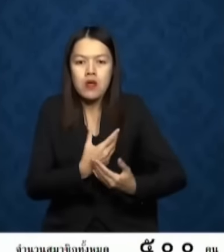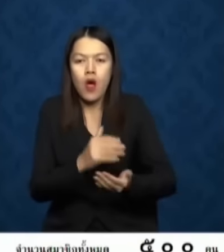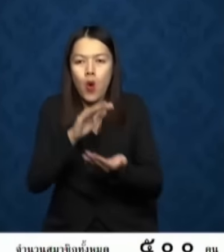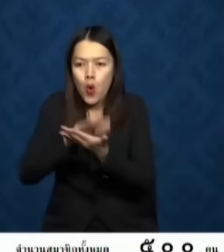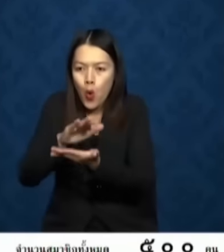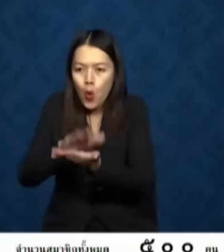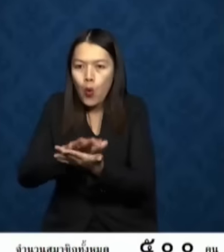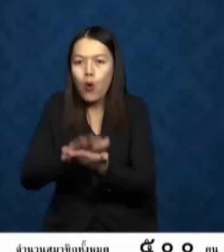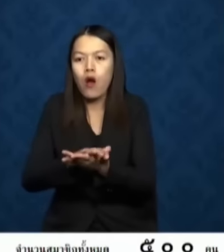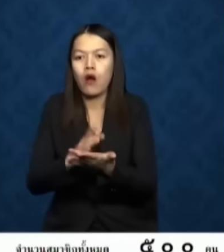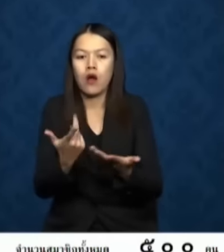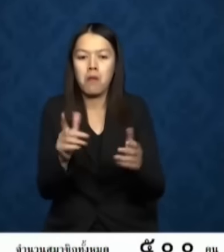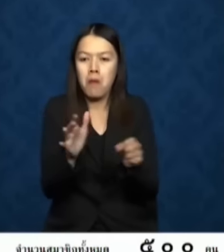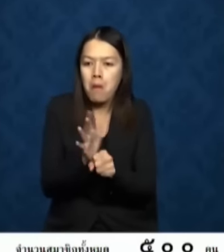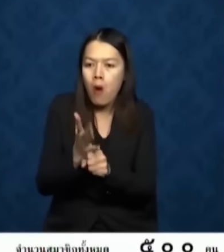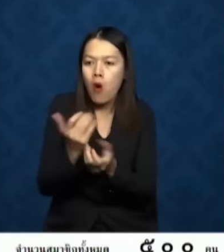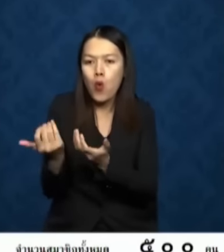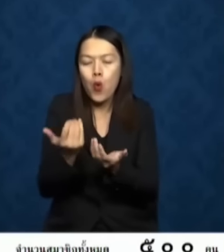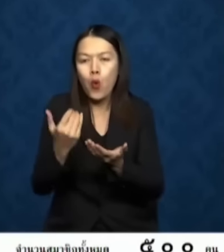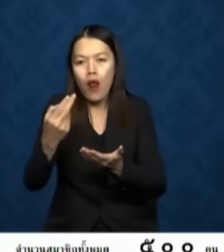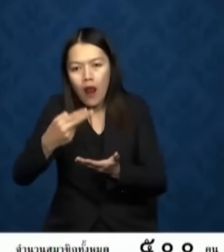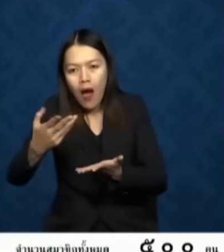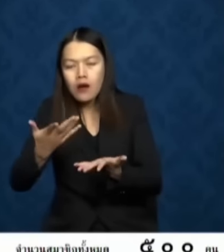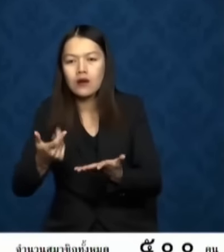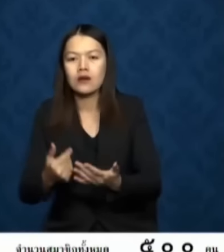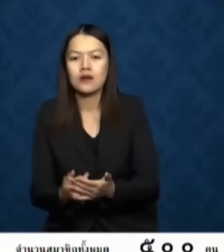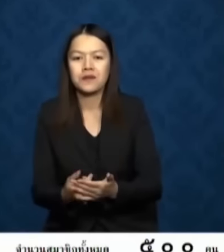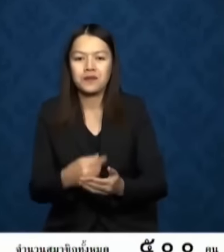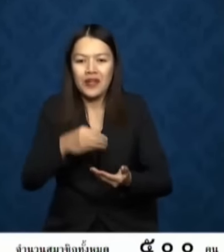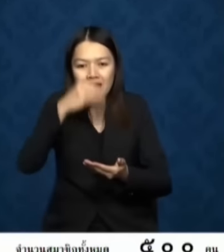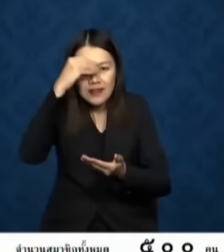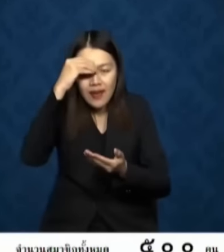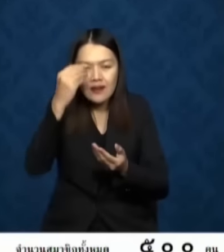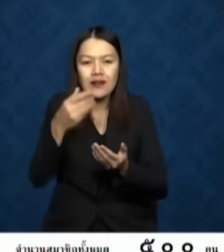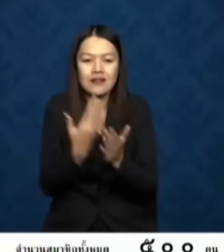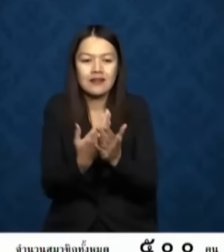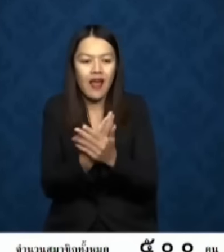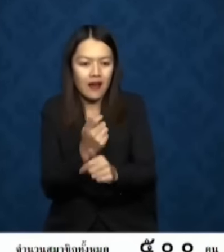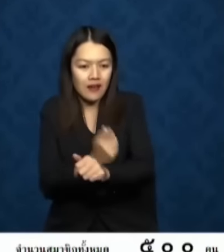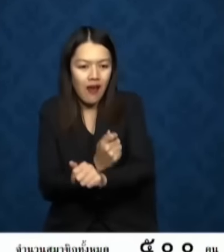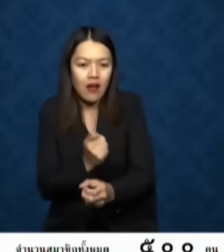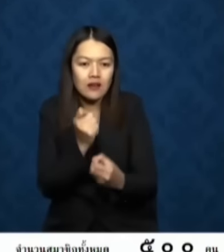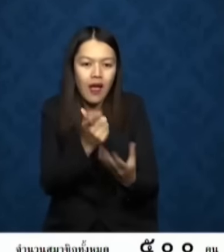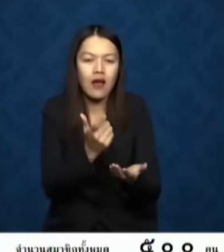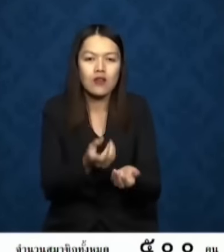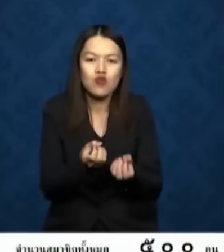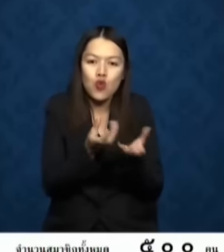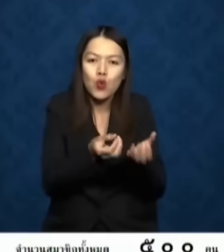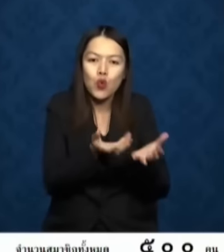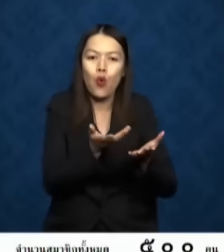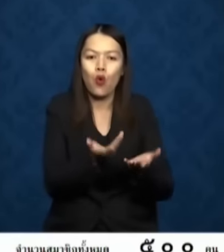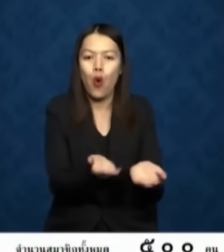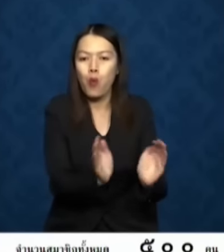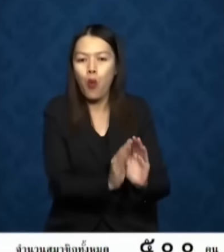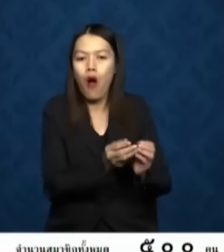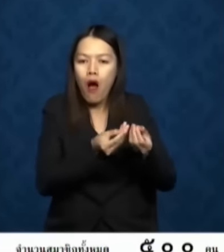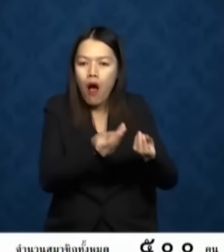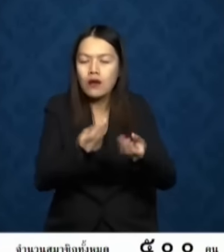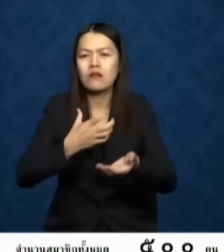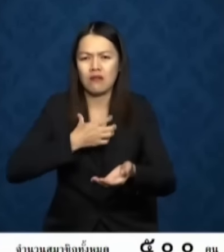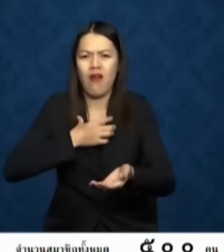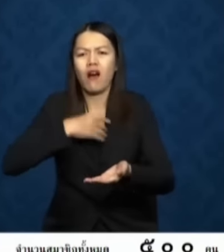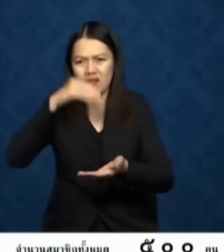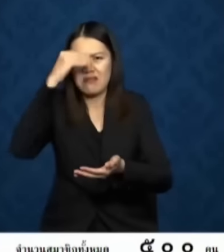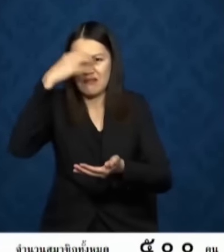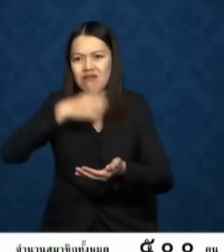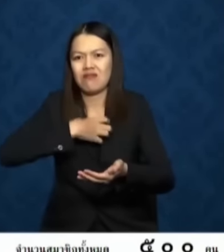รียนเพียงพอกับลูกหลานเราไม่มีค่าเล่าเรียนที่สามารถเจือจุนให้กับทุกคนที่ต้องการการ